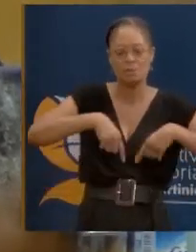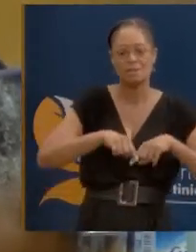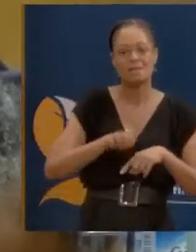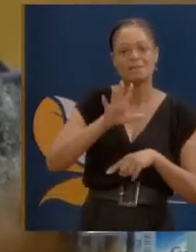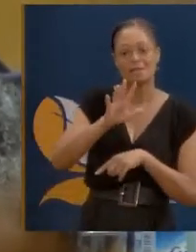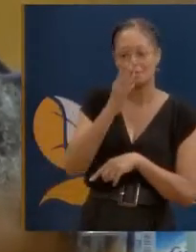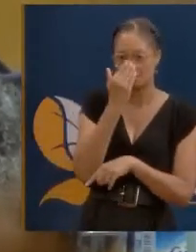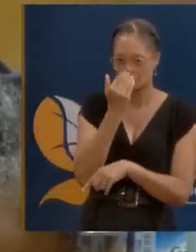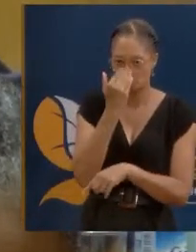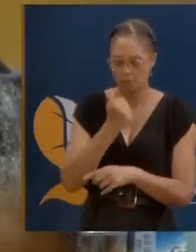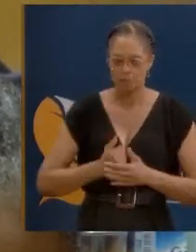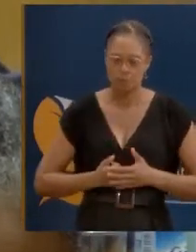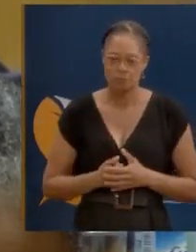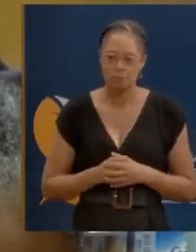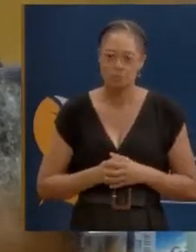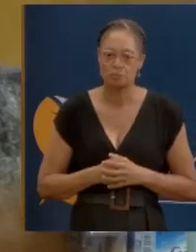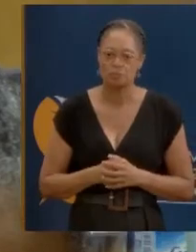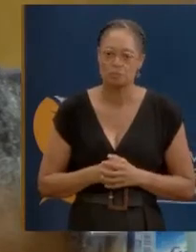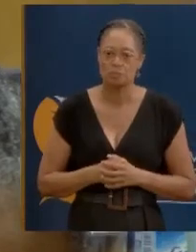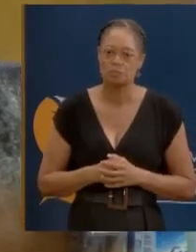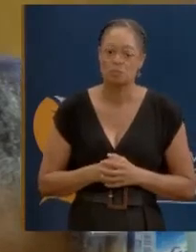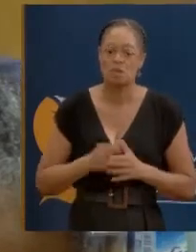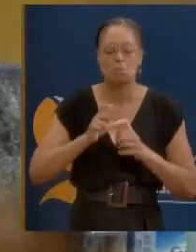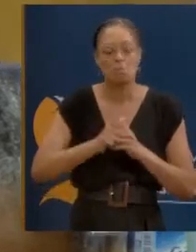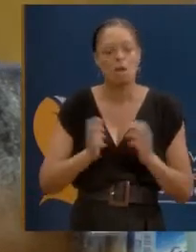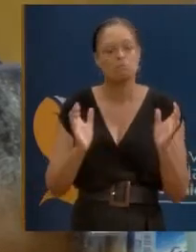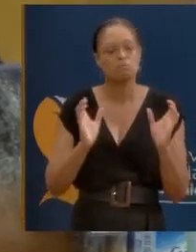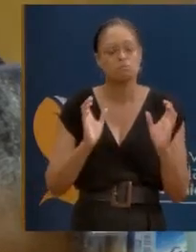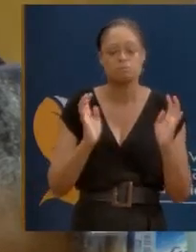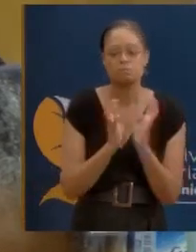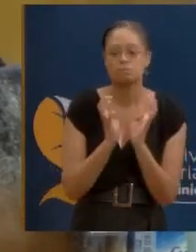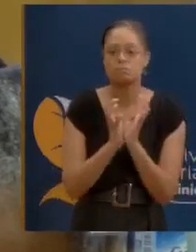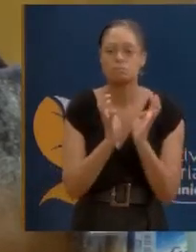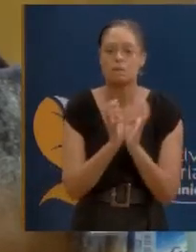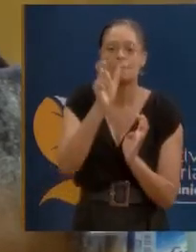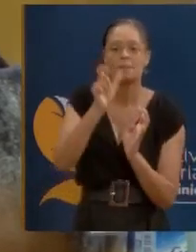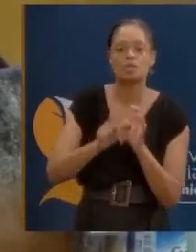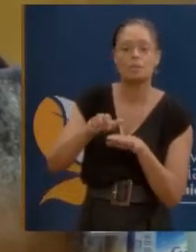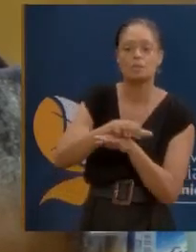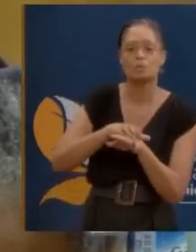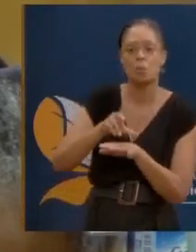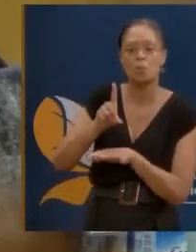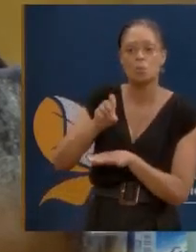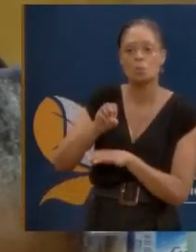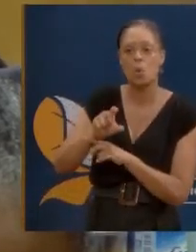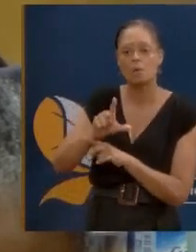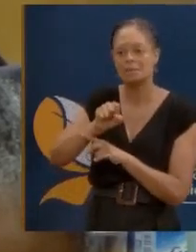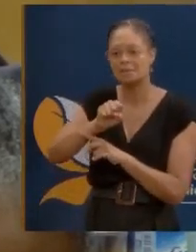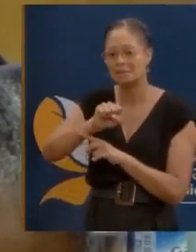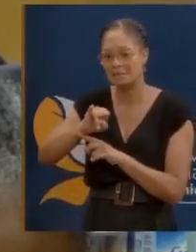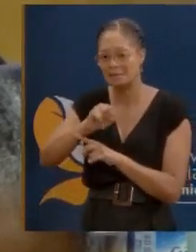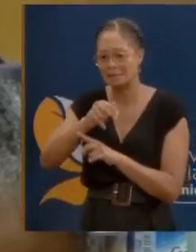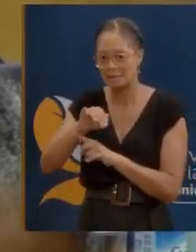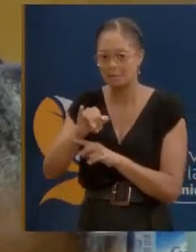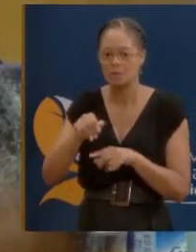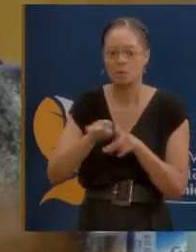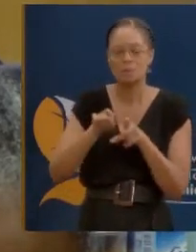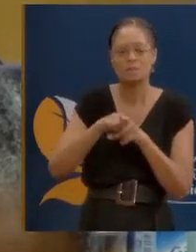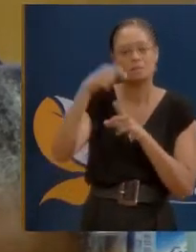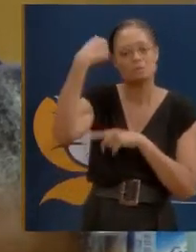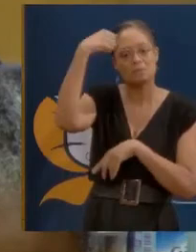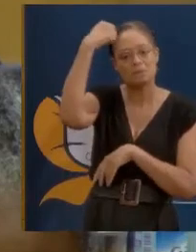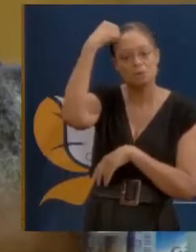février. Il y a eu des tables rondes sous la présidence du préfet Mancini, et le président de